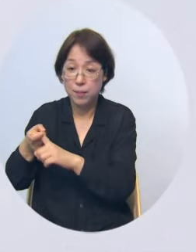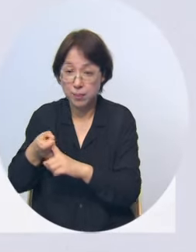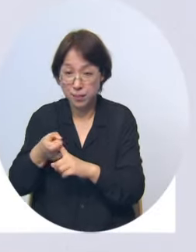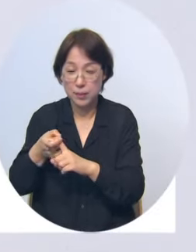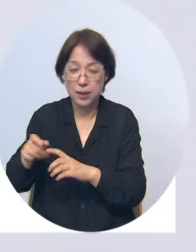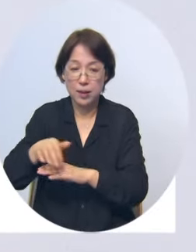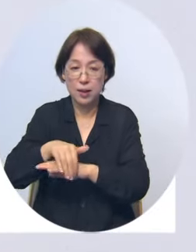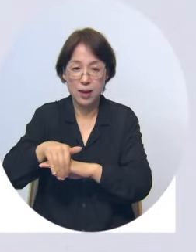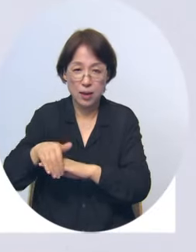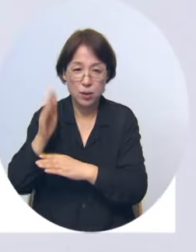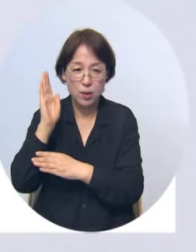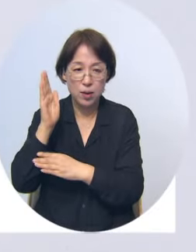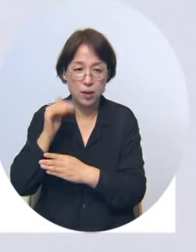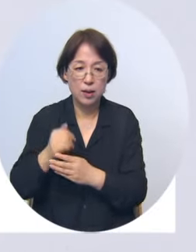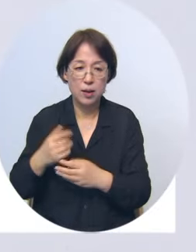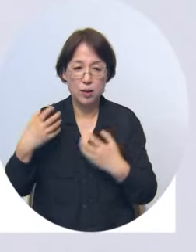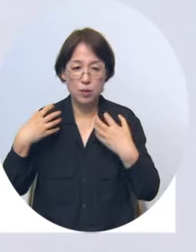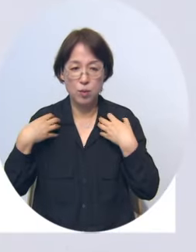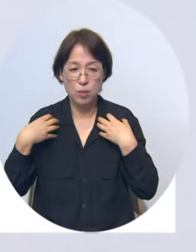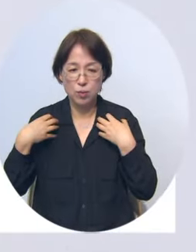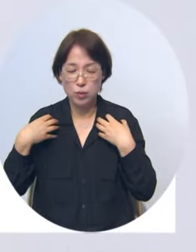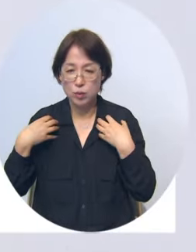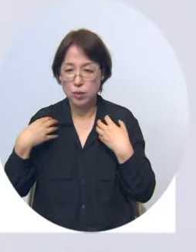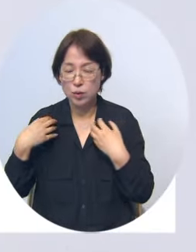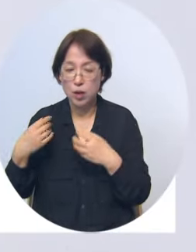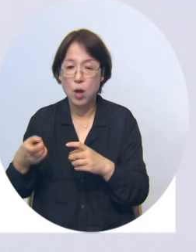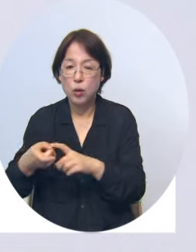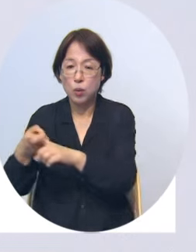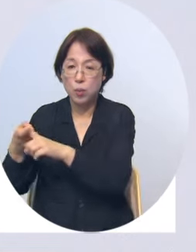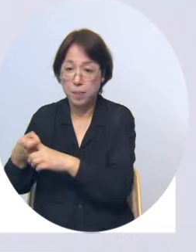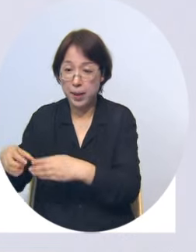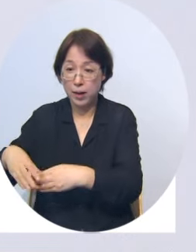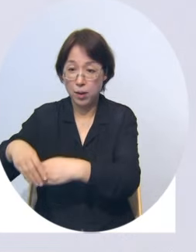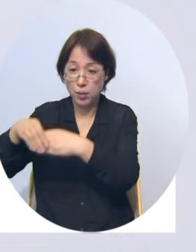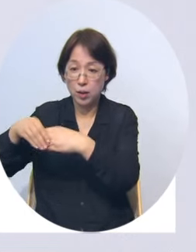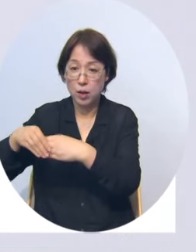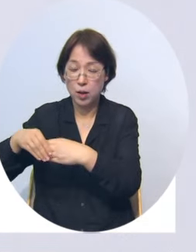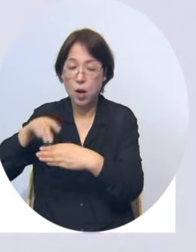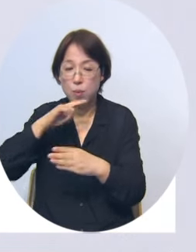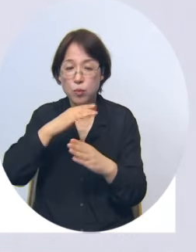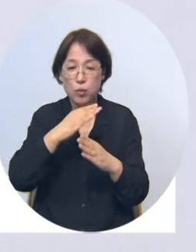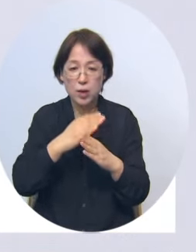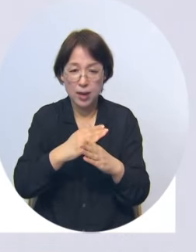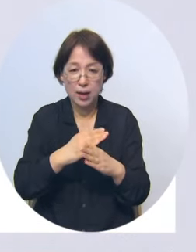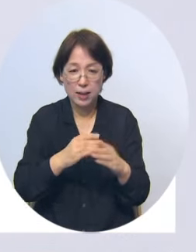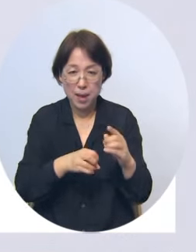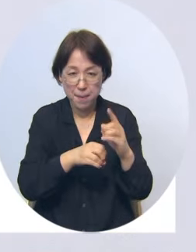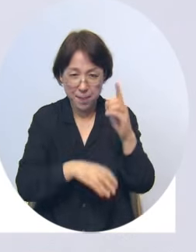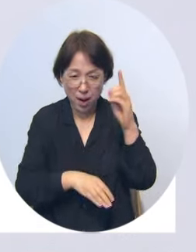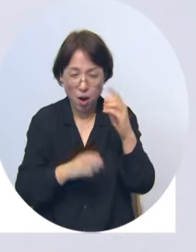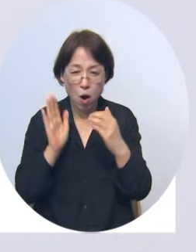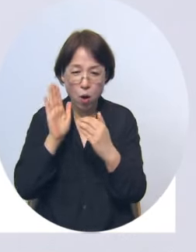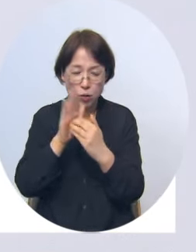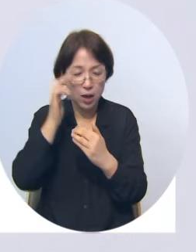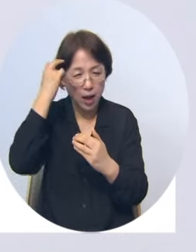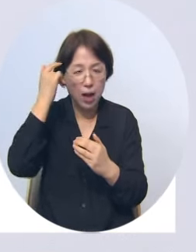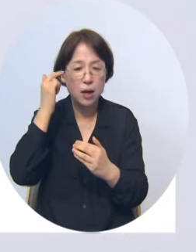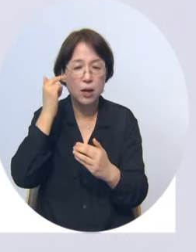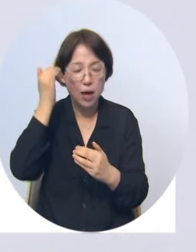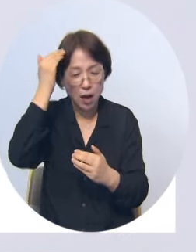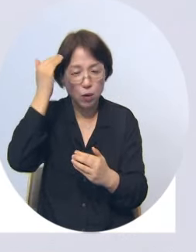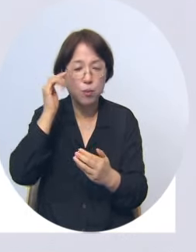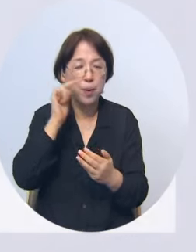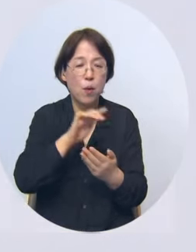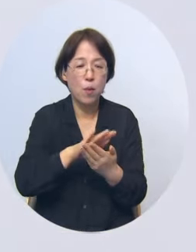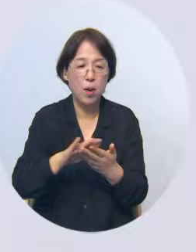정부는 어 동맹과 함께 협력해서 어 북한의 도발을 억제하고 한번 더 평화를 유지하기 위한 모든 노력을 다 하고